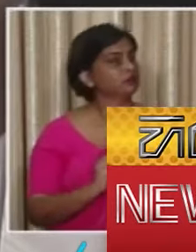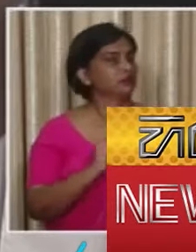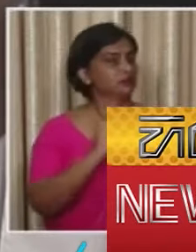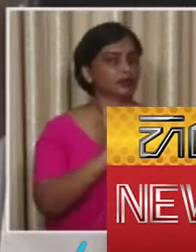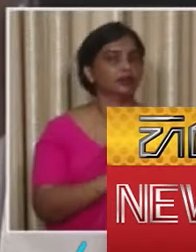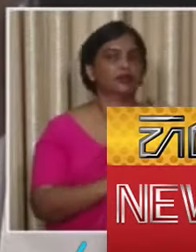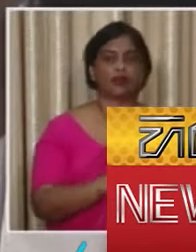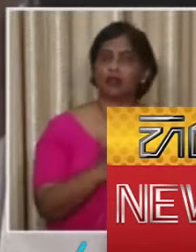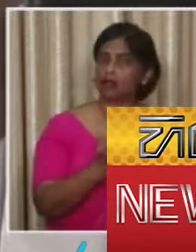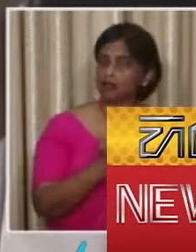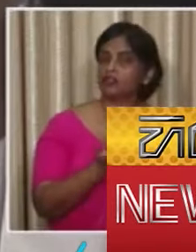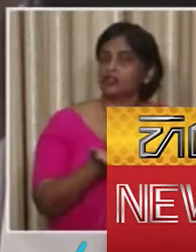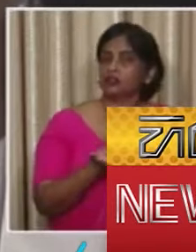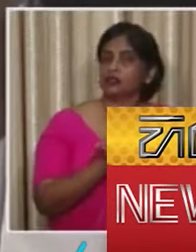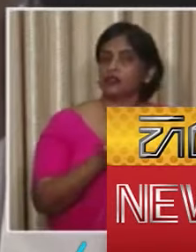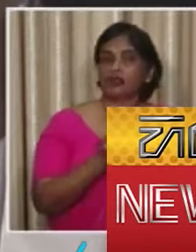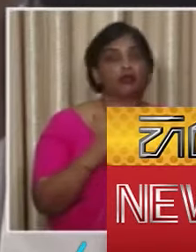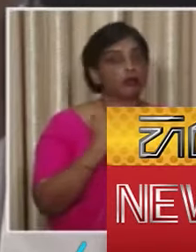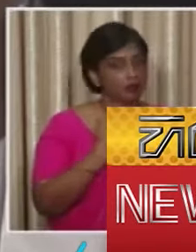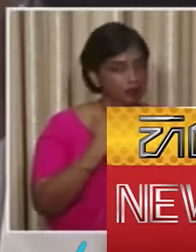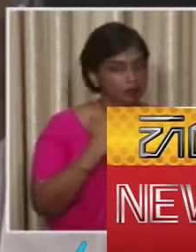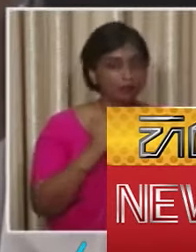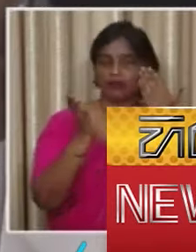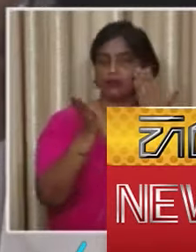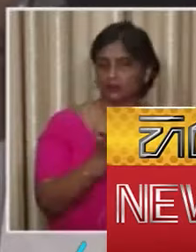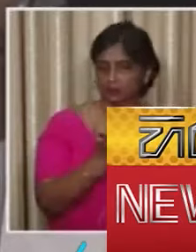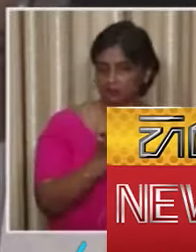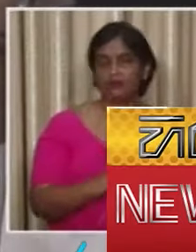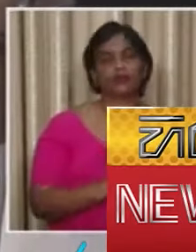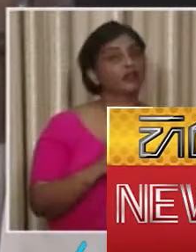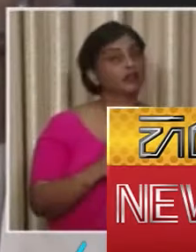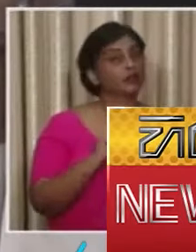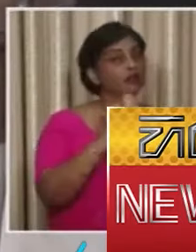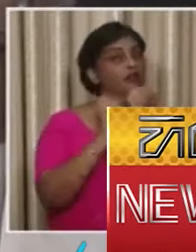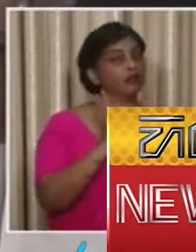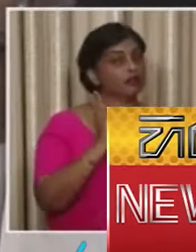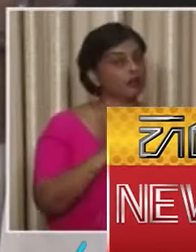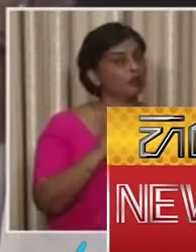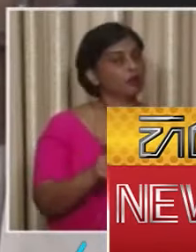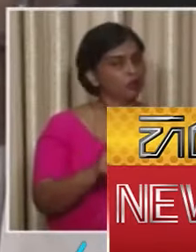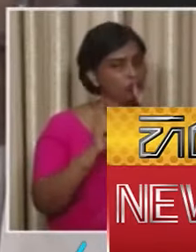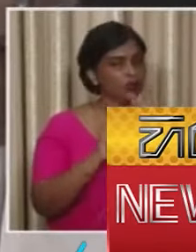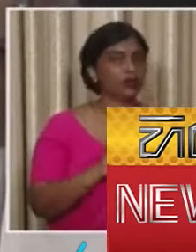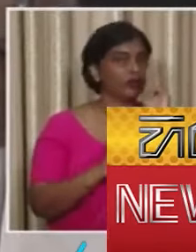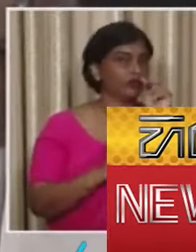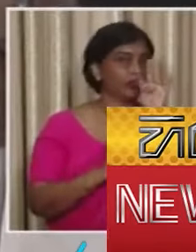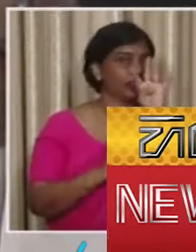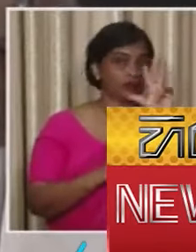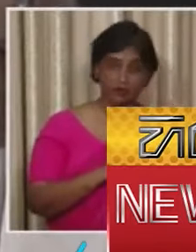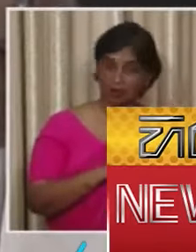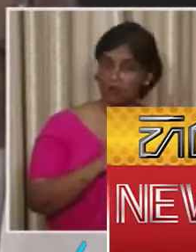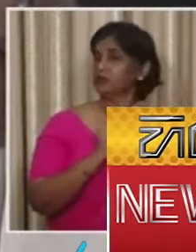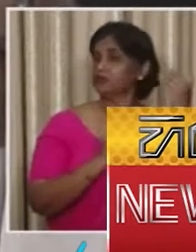පිණිස අවශ්‍ය ප්‍රතිසංස්කරණ සකස් කර ඉදිරිපත් කිරීම. මේ වැඩ පිළිවෙල ඔස්සේ 2048